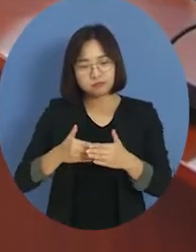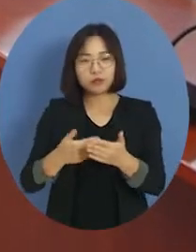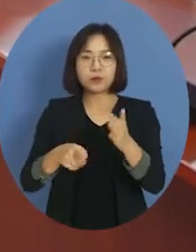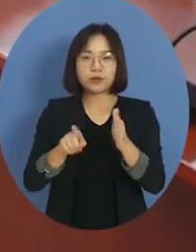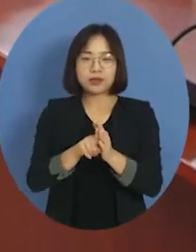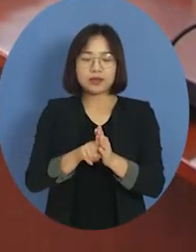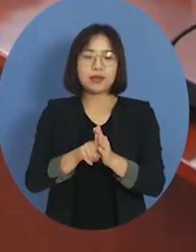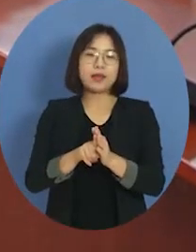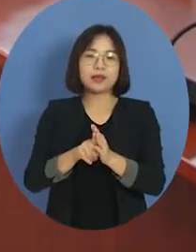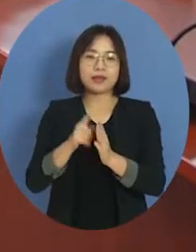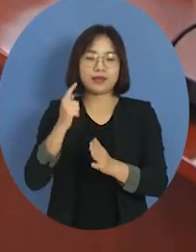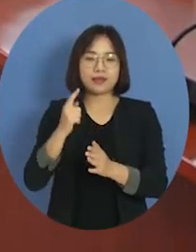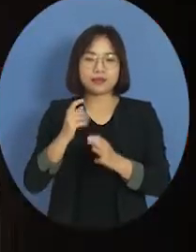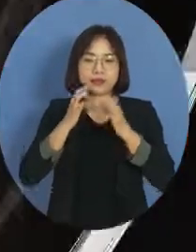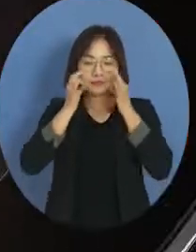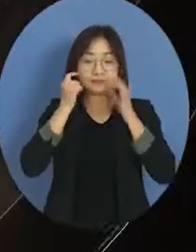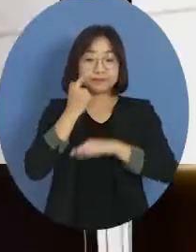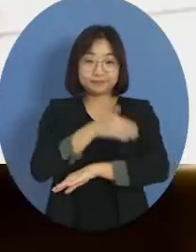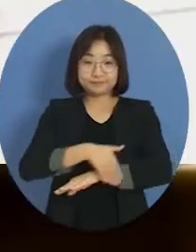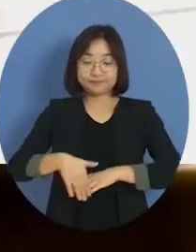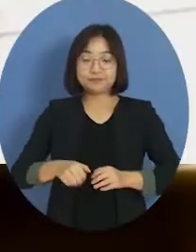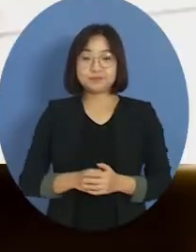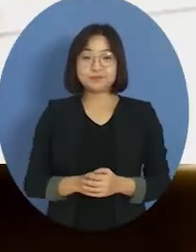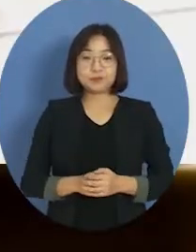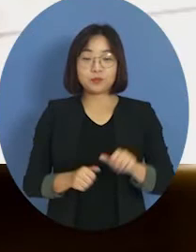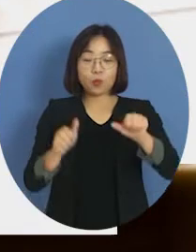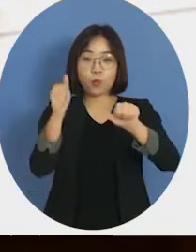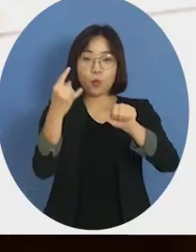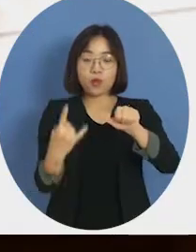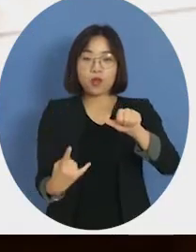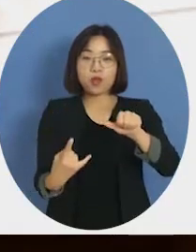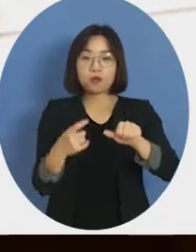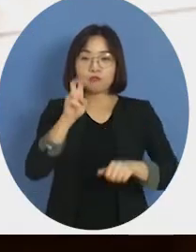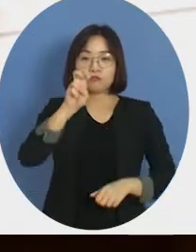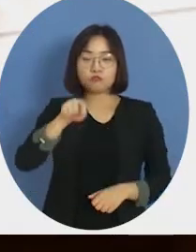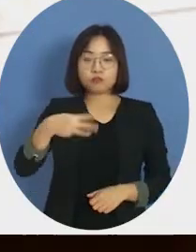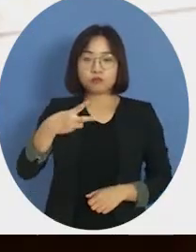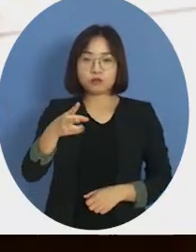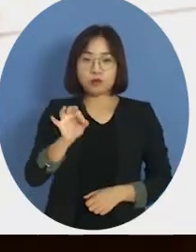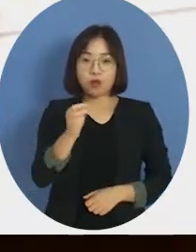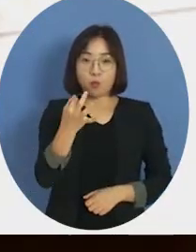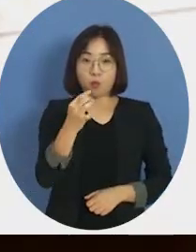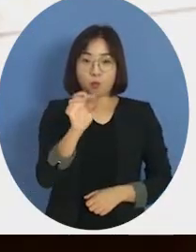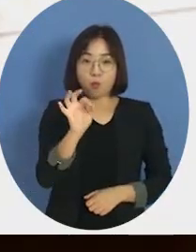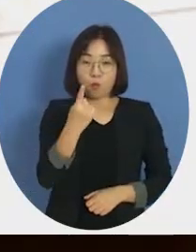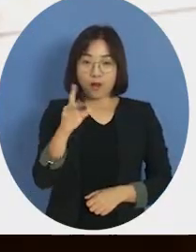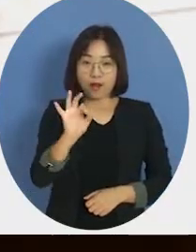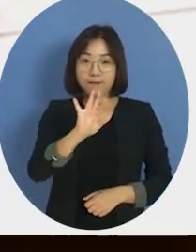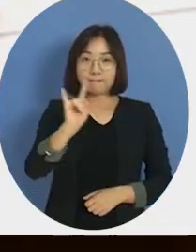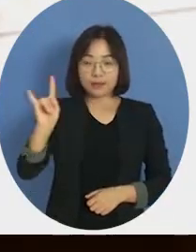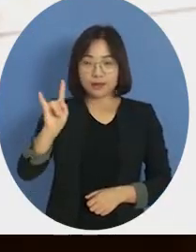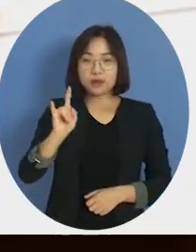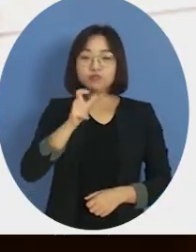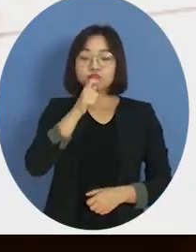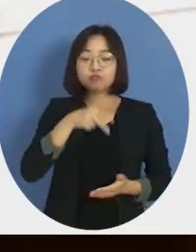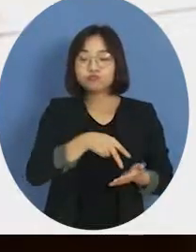기반을 마련해 나갈 계획입니다. 제5회 공주시 무령왕배 수상스키 마스터즈 대회가